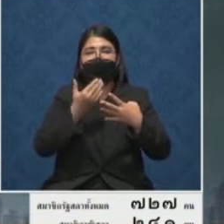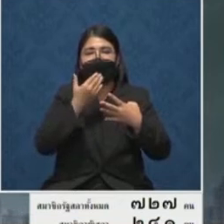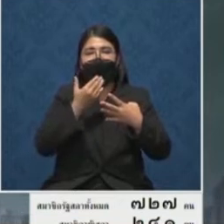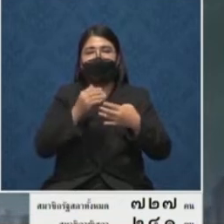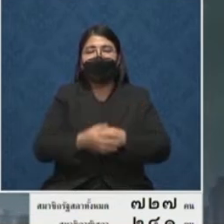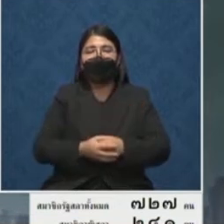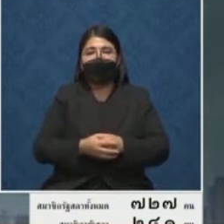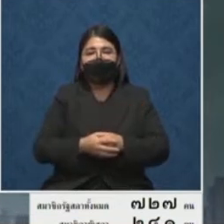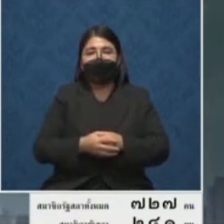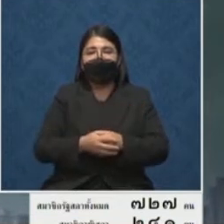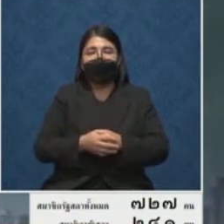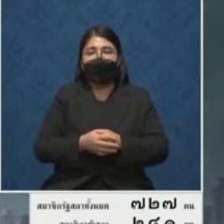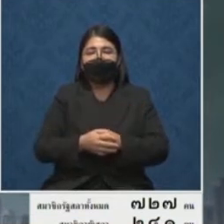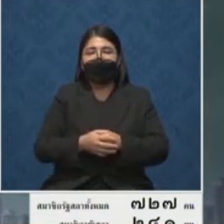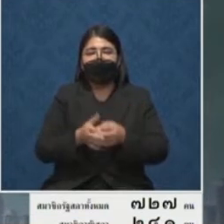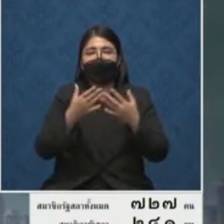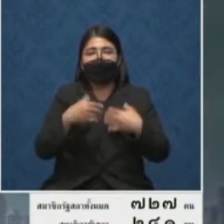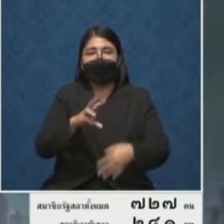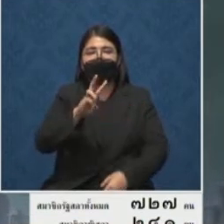และงดออกเสียงครับ